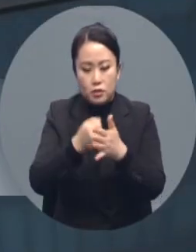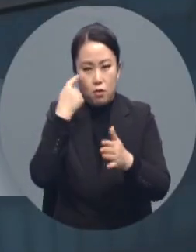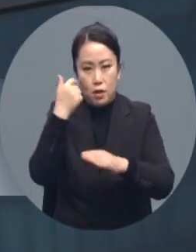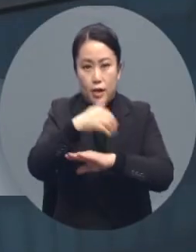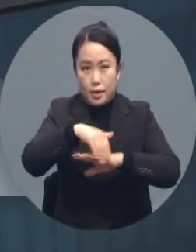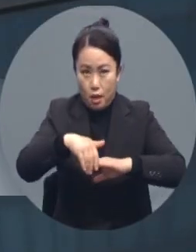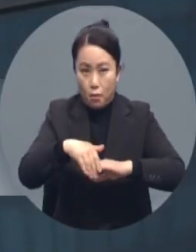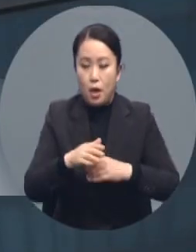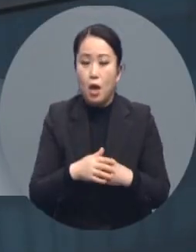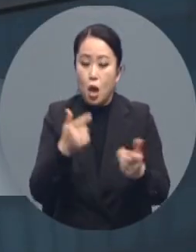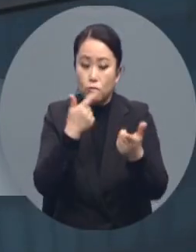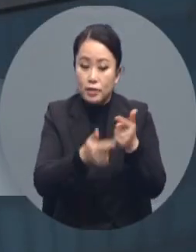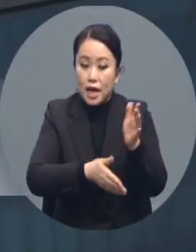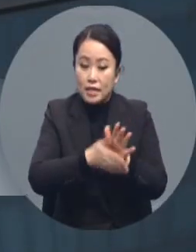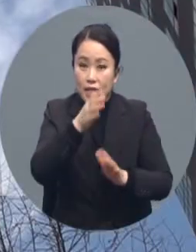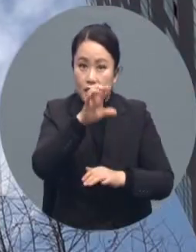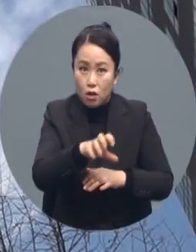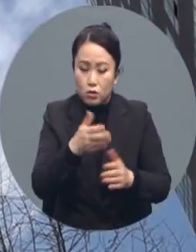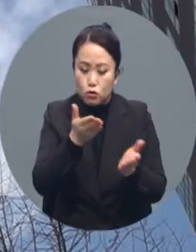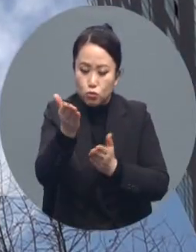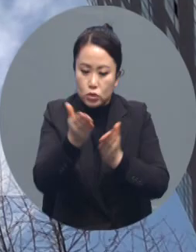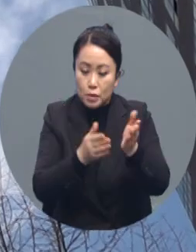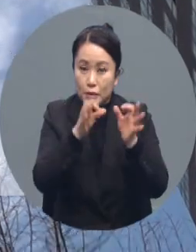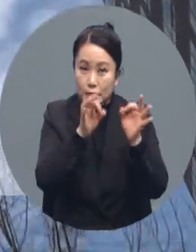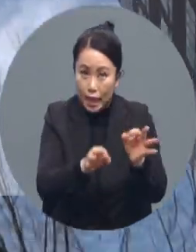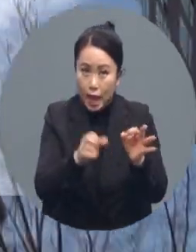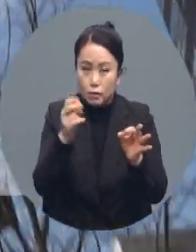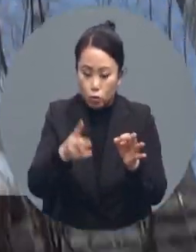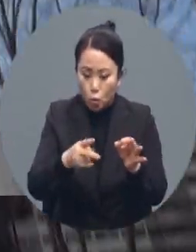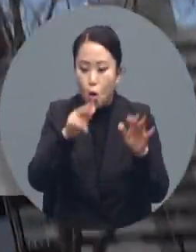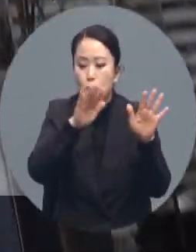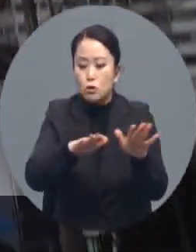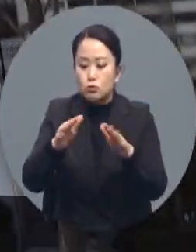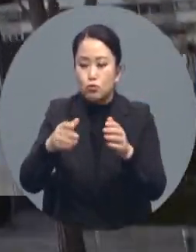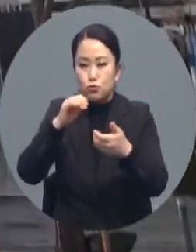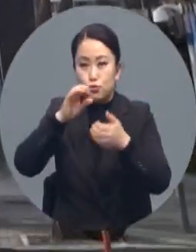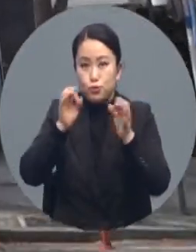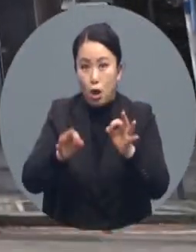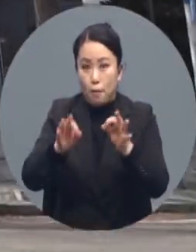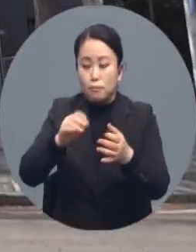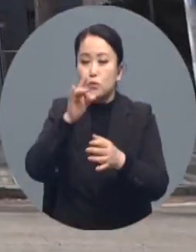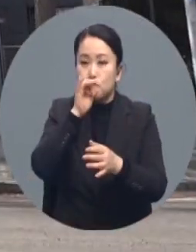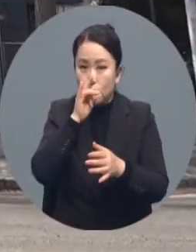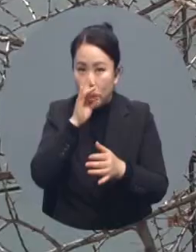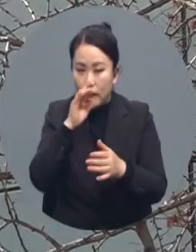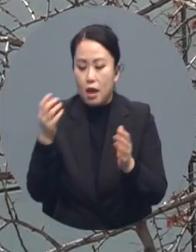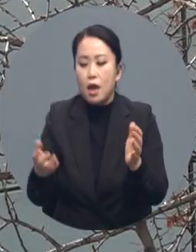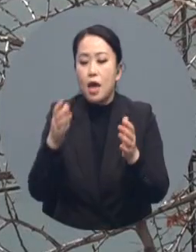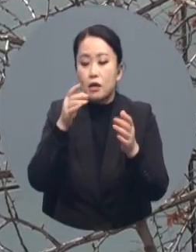부산시는 수출입은행과 수협중앙회 등 금융기관 유치에 집중한다는 계획으로 알려졌습니다.